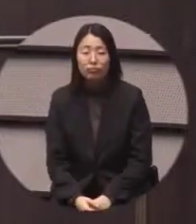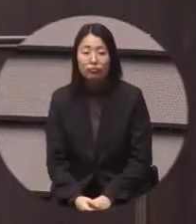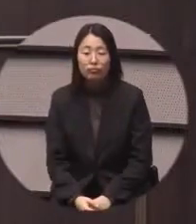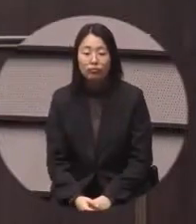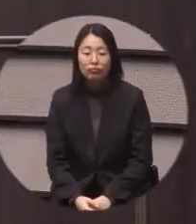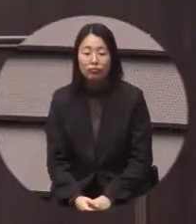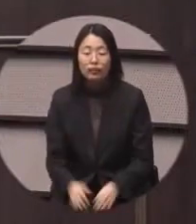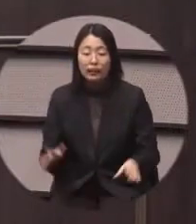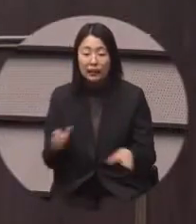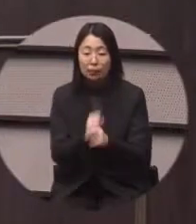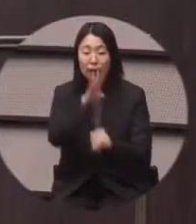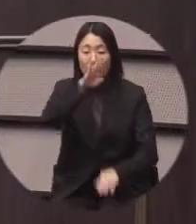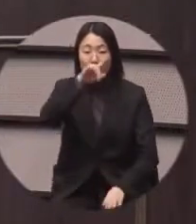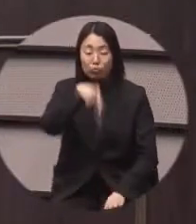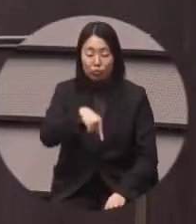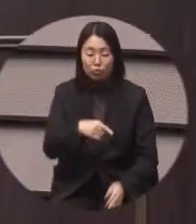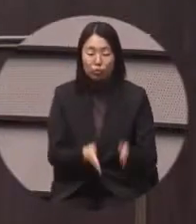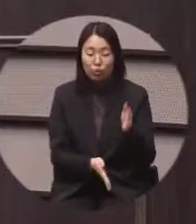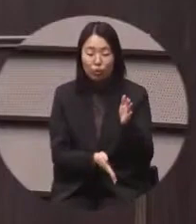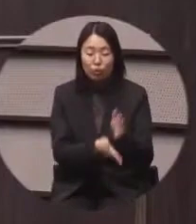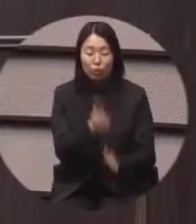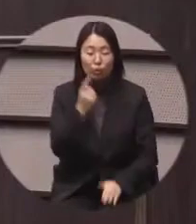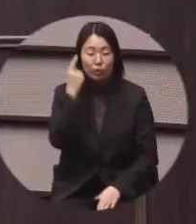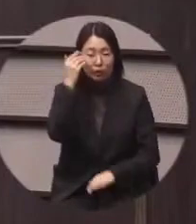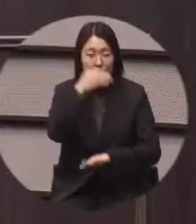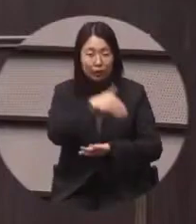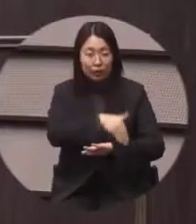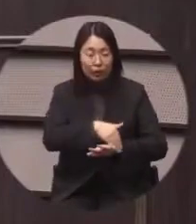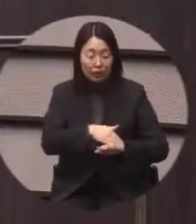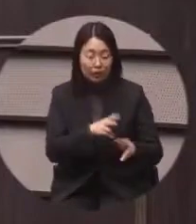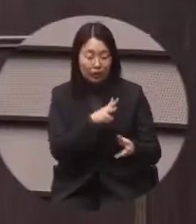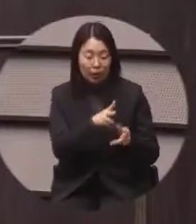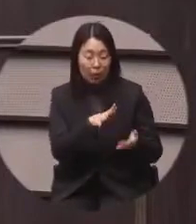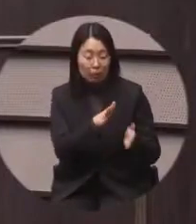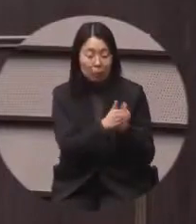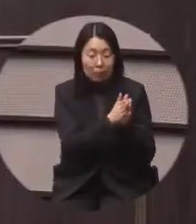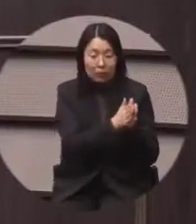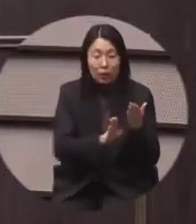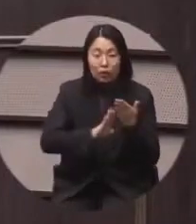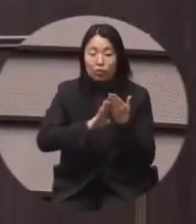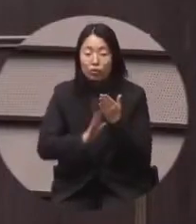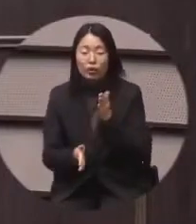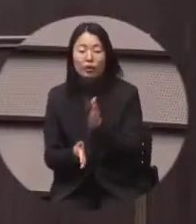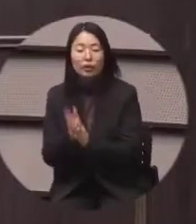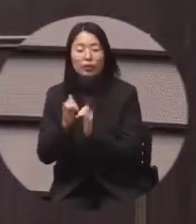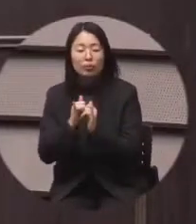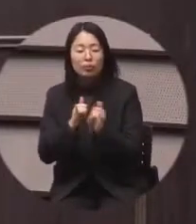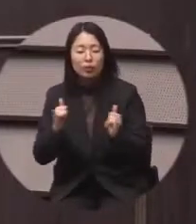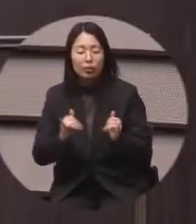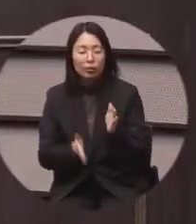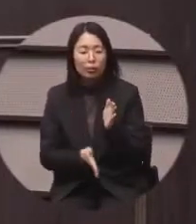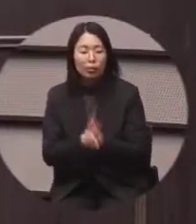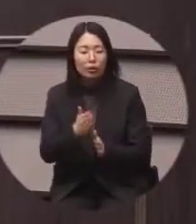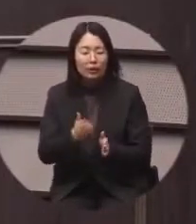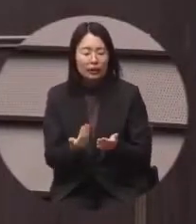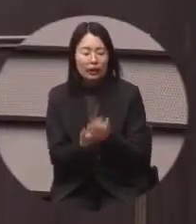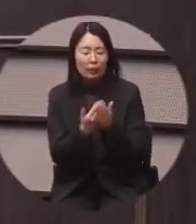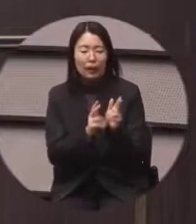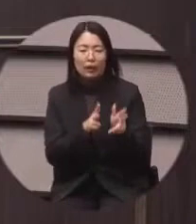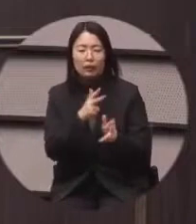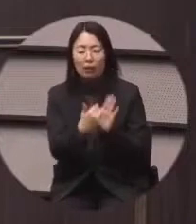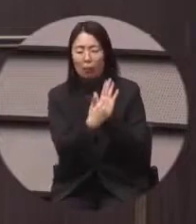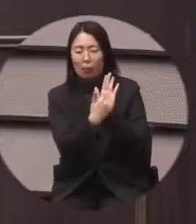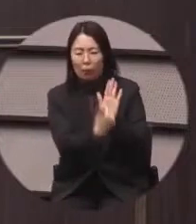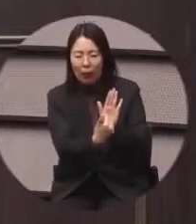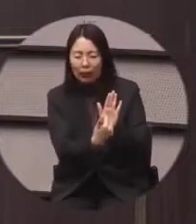집행부는 도시개발사업 구역 지정 및 개발계획 수립 용역 착수 이후 주민들의 도시개발사업 반대와 표준지 공시지가